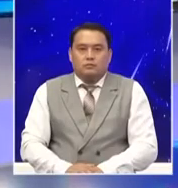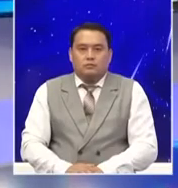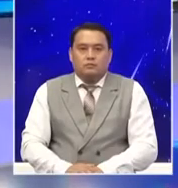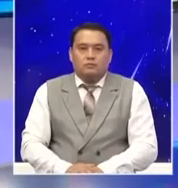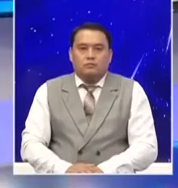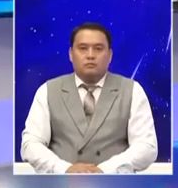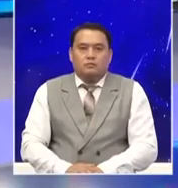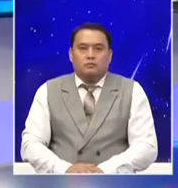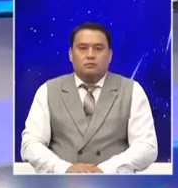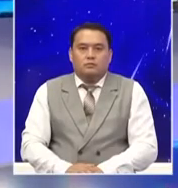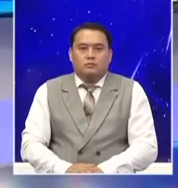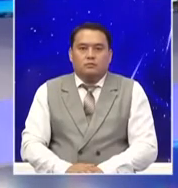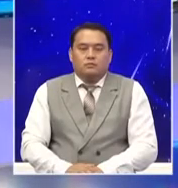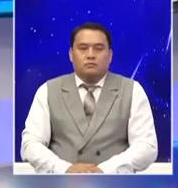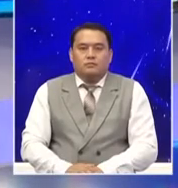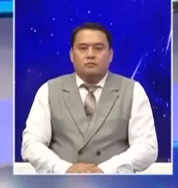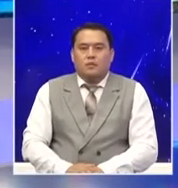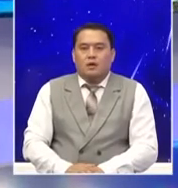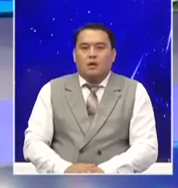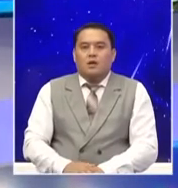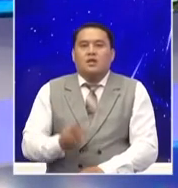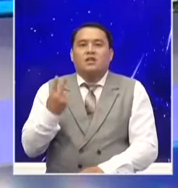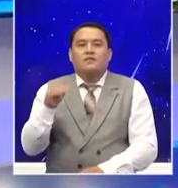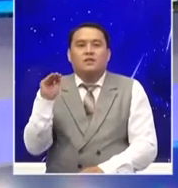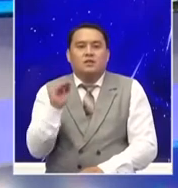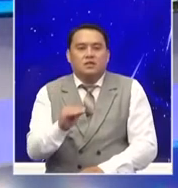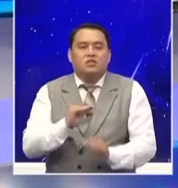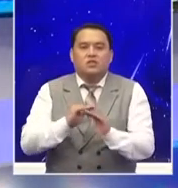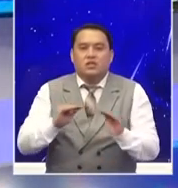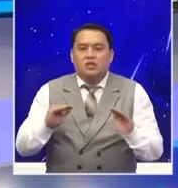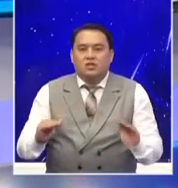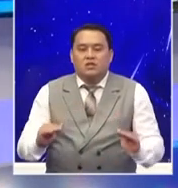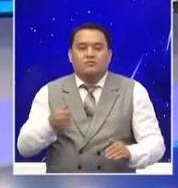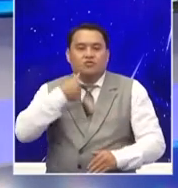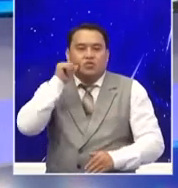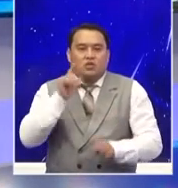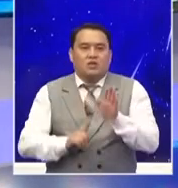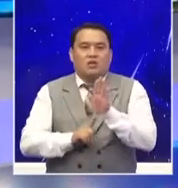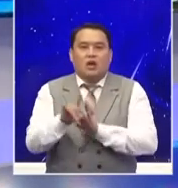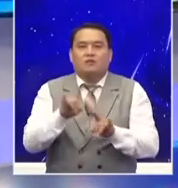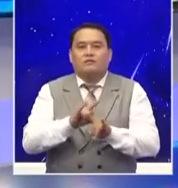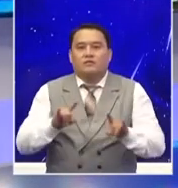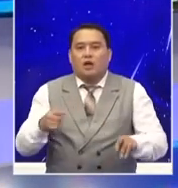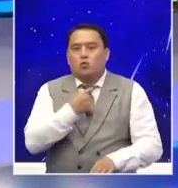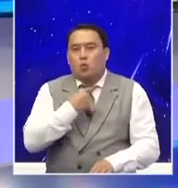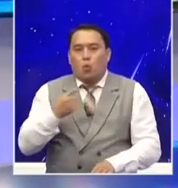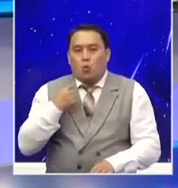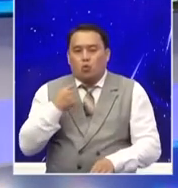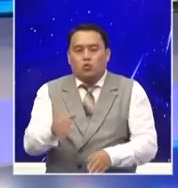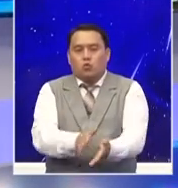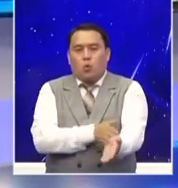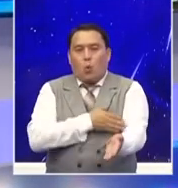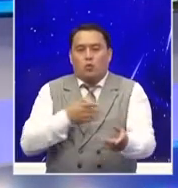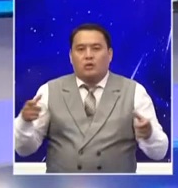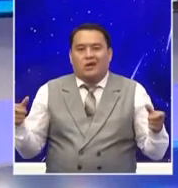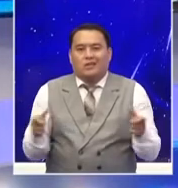Садики – спасение для работающих родителей. Почти 2000 дошколят вчера переступили пороги детских садов Талдыкургана после длительного